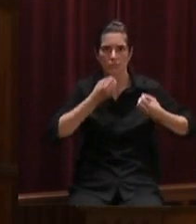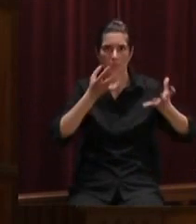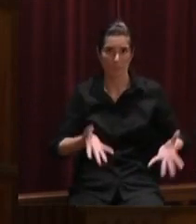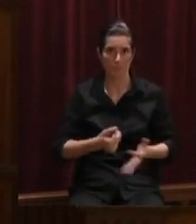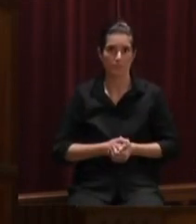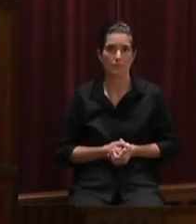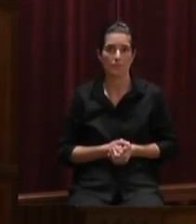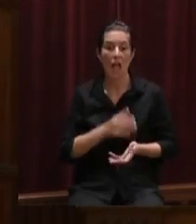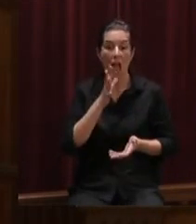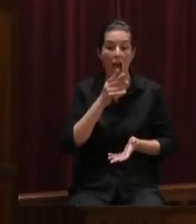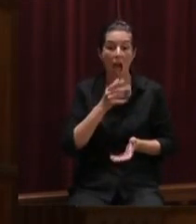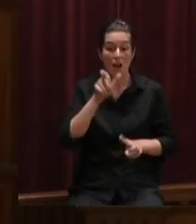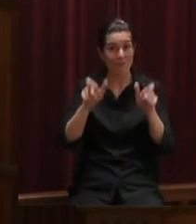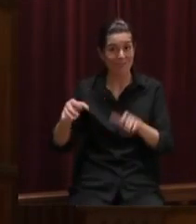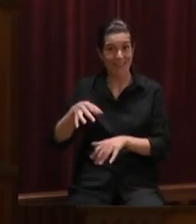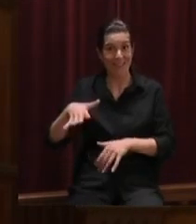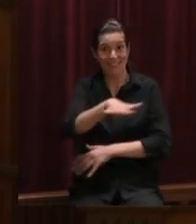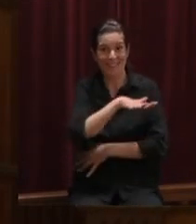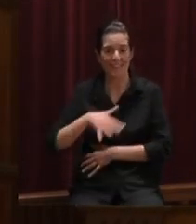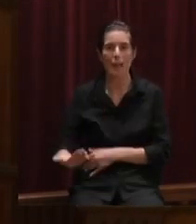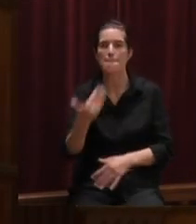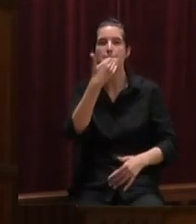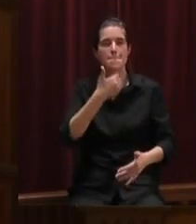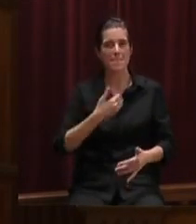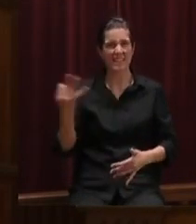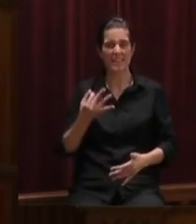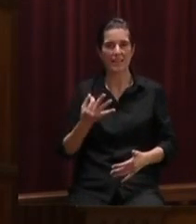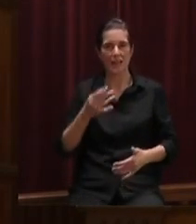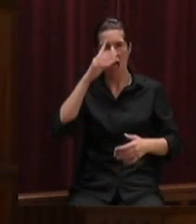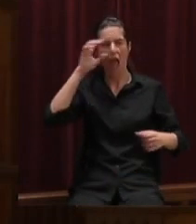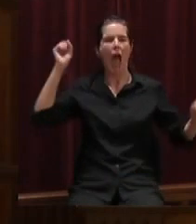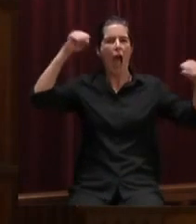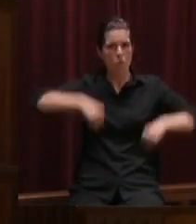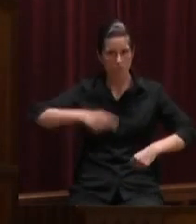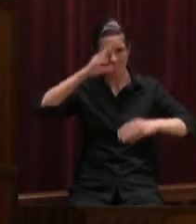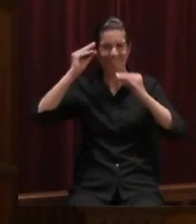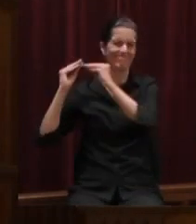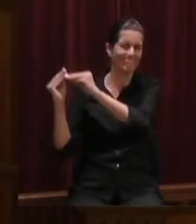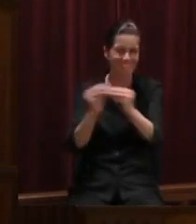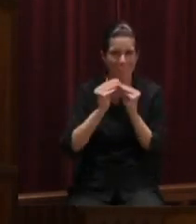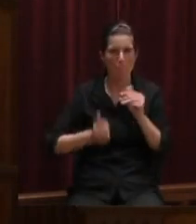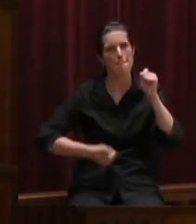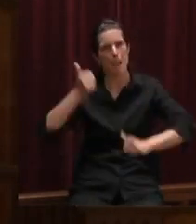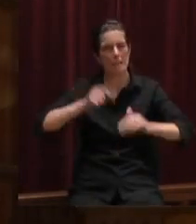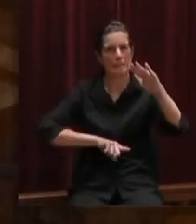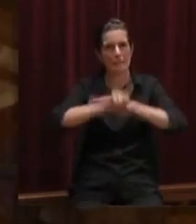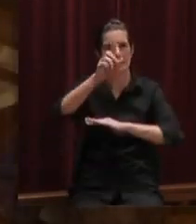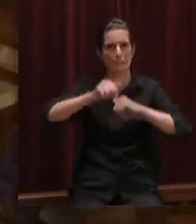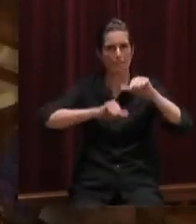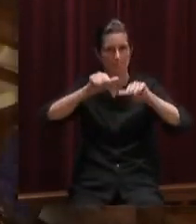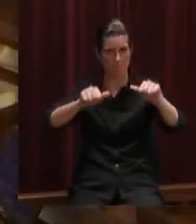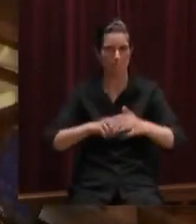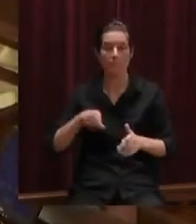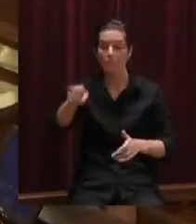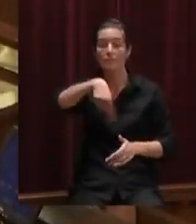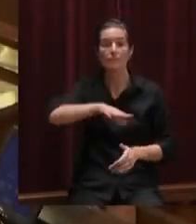menorquins, eivissens i formenterans ens han demanat clarament més pacte, més progrés. Ens reclamen unes illes que puguin fer